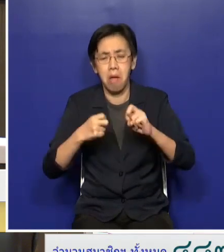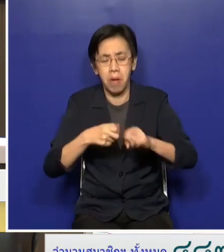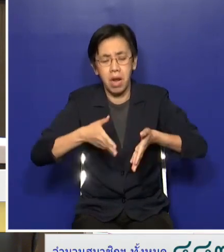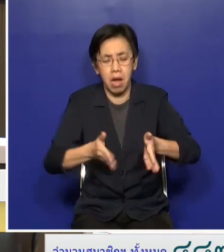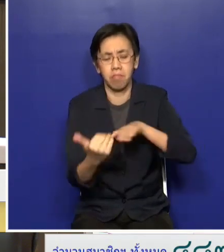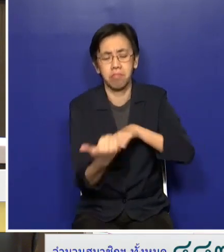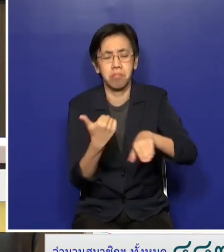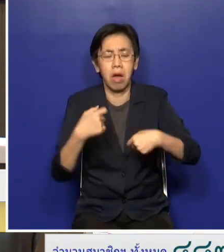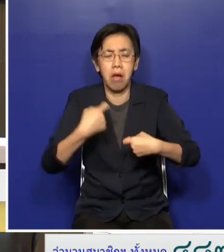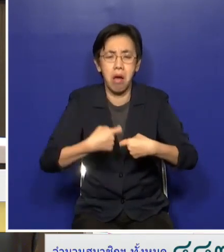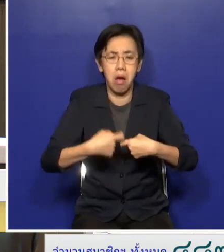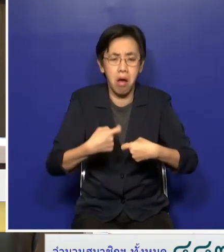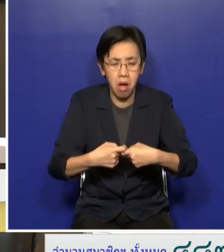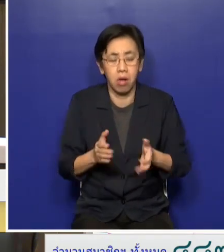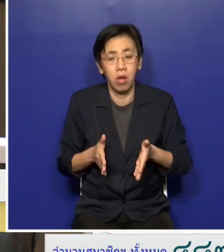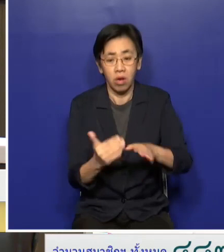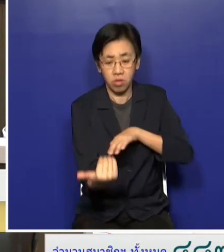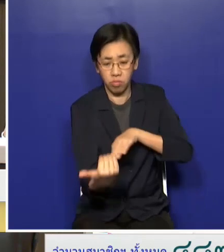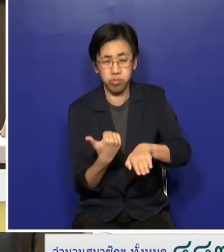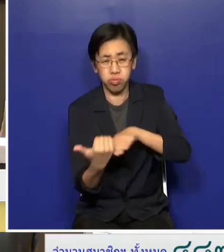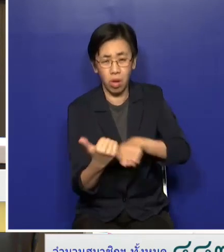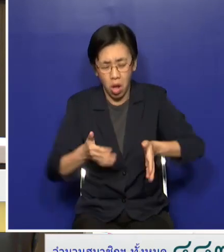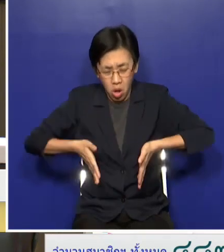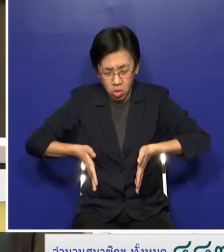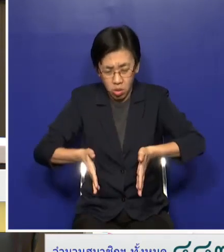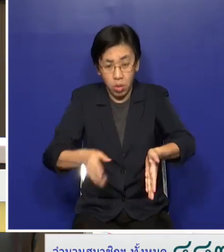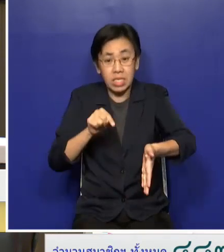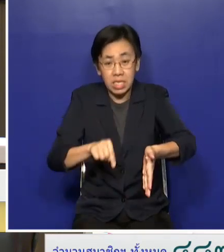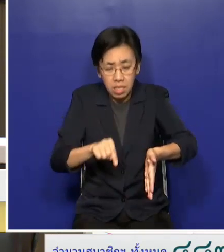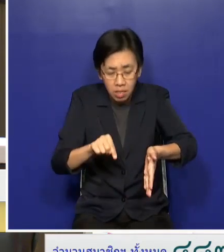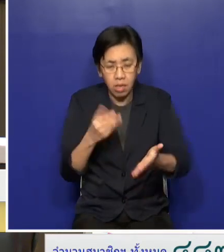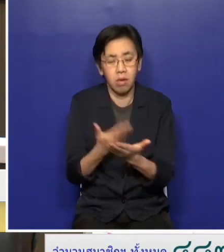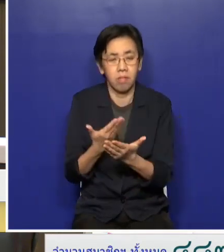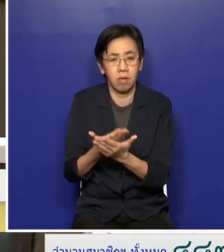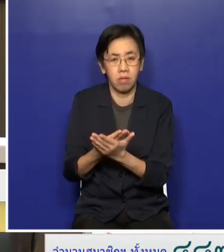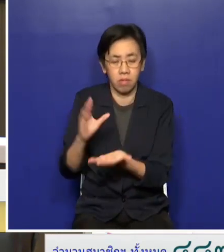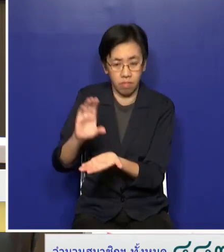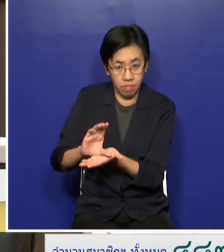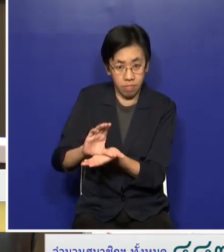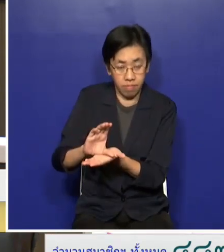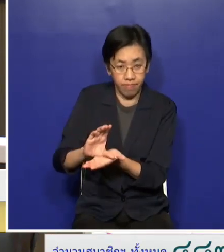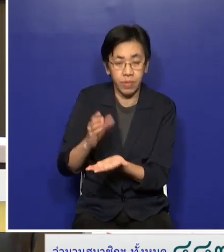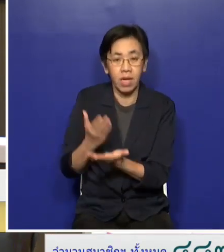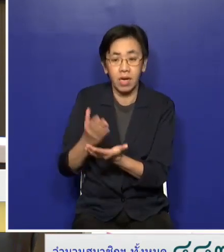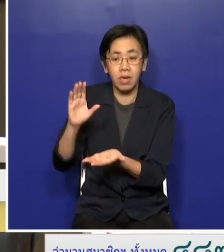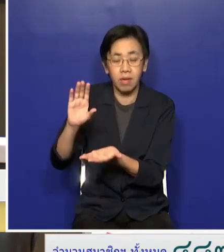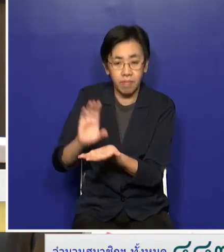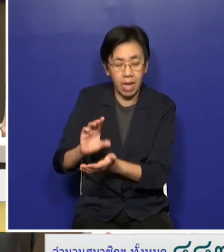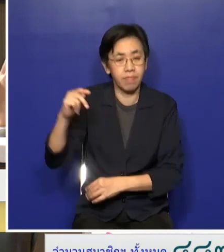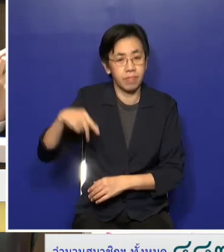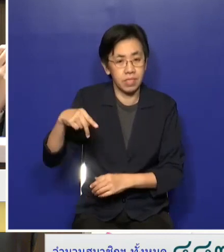ครับซึ่งถนนเข้าไปยังหมู่บ้านเหล่านี้ได้รับการจัดสรรงบประมาณจากเงินอุดหนุนเฉพาะกิจ